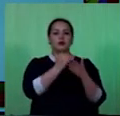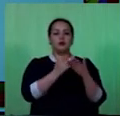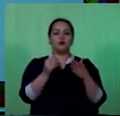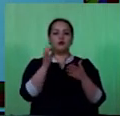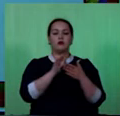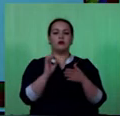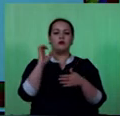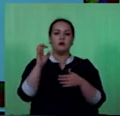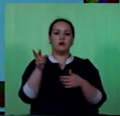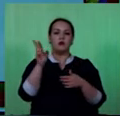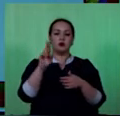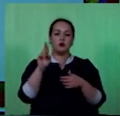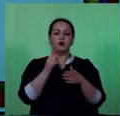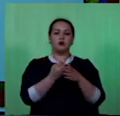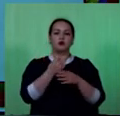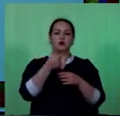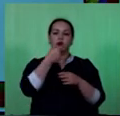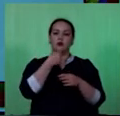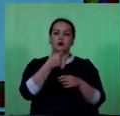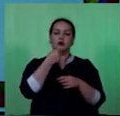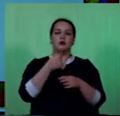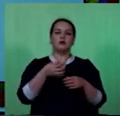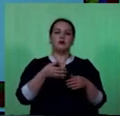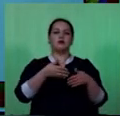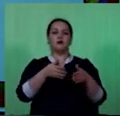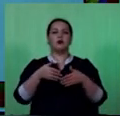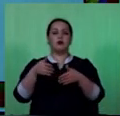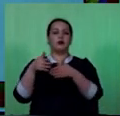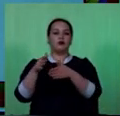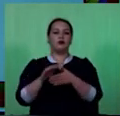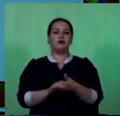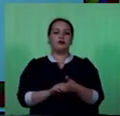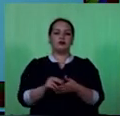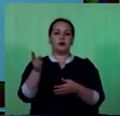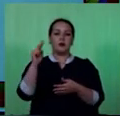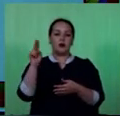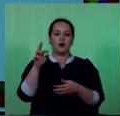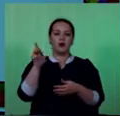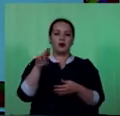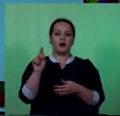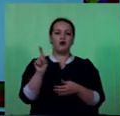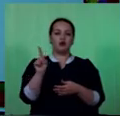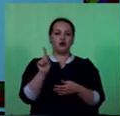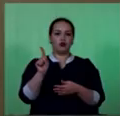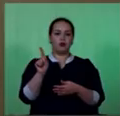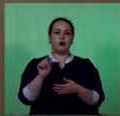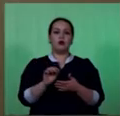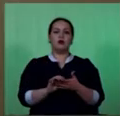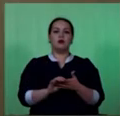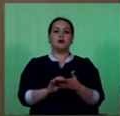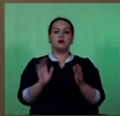для создания красивых садов вариант ответа d для того чтобы